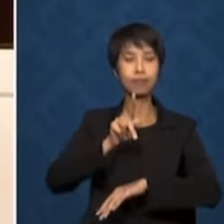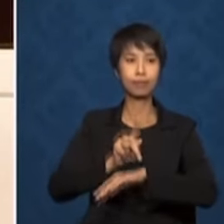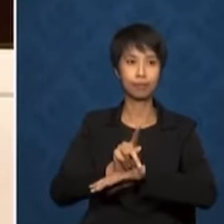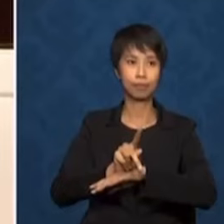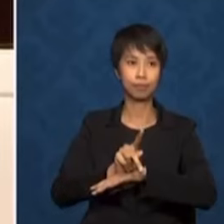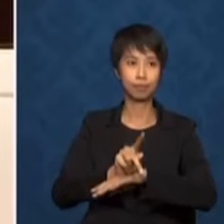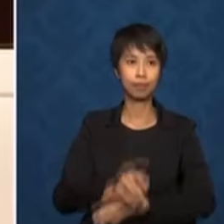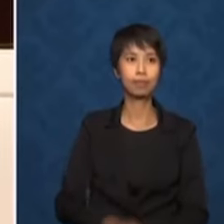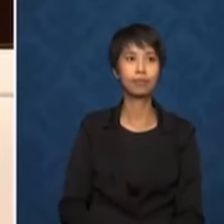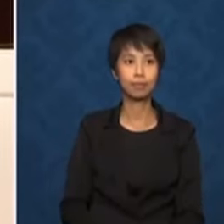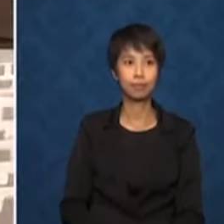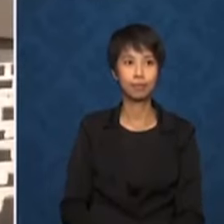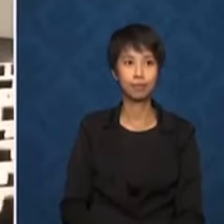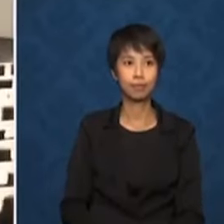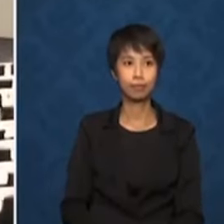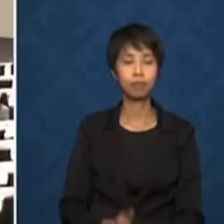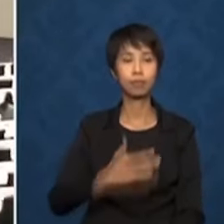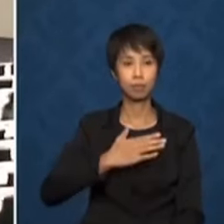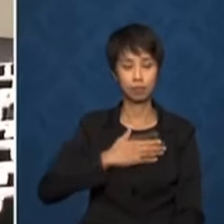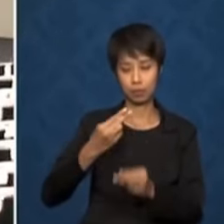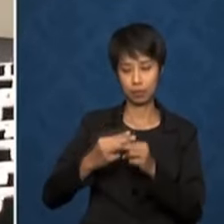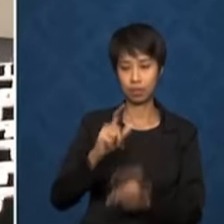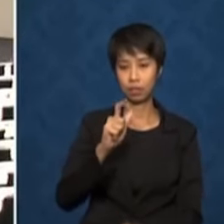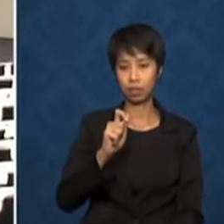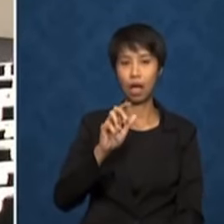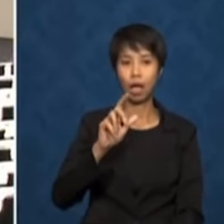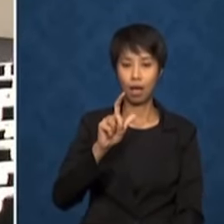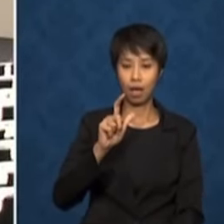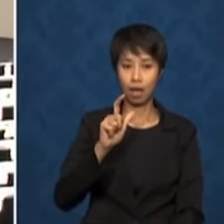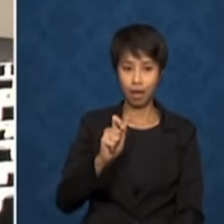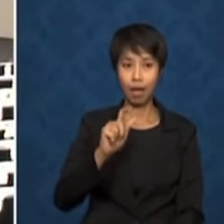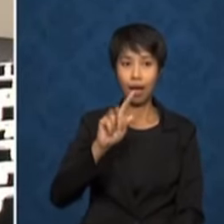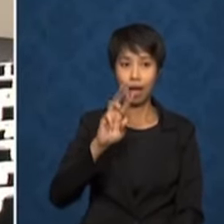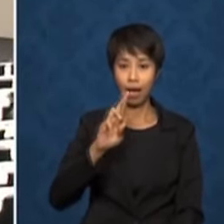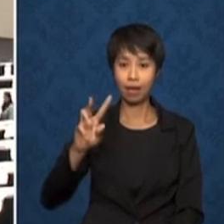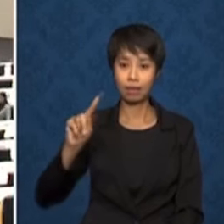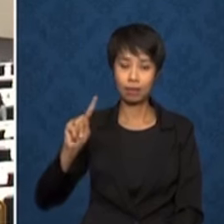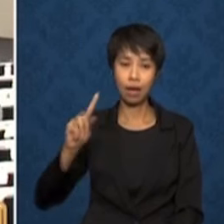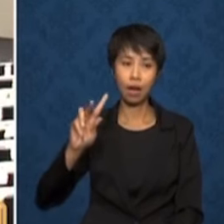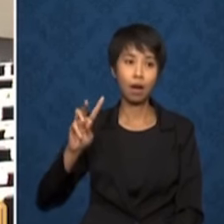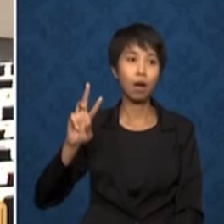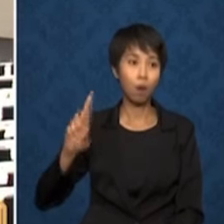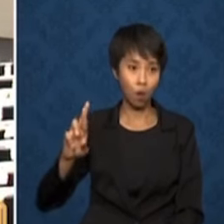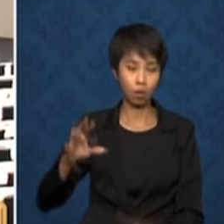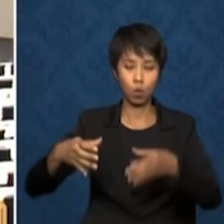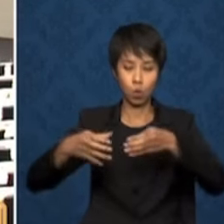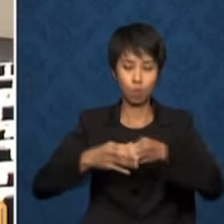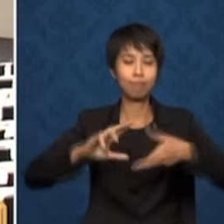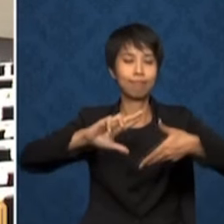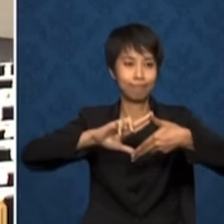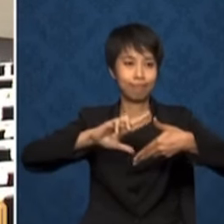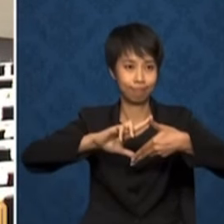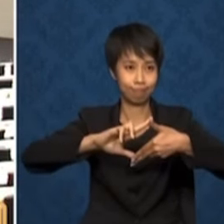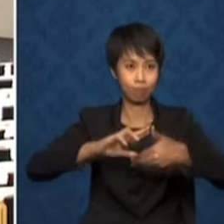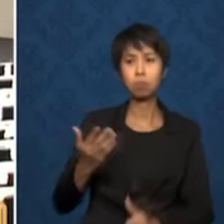ราษฎรที่เคารพกระผมอรรถกรศิริรัตกรสสจากจังหวัดชายเชิงเทราพรรคพลังประชารัฐต่อข้อเสนอ